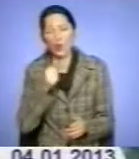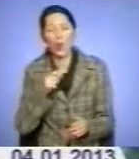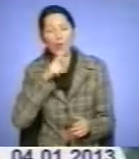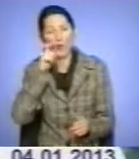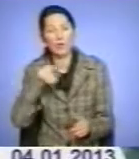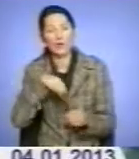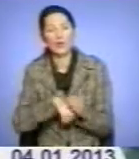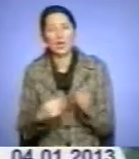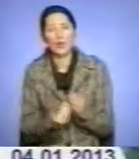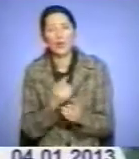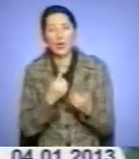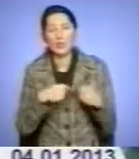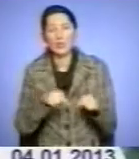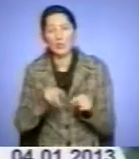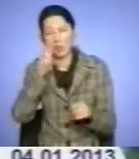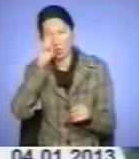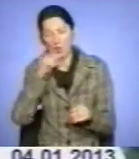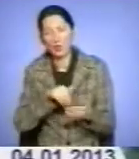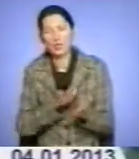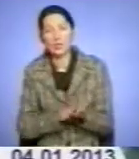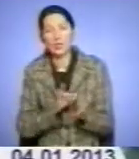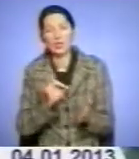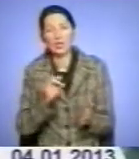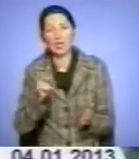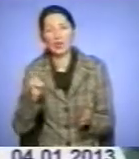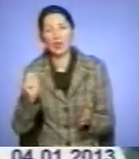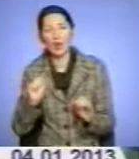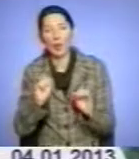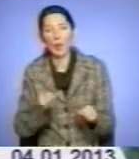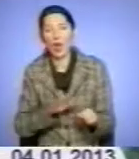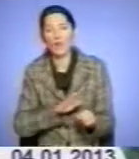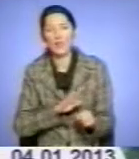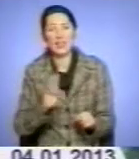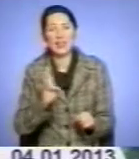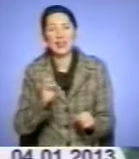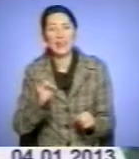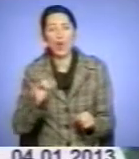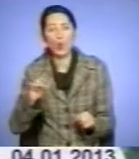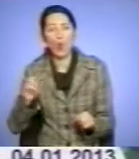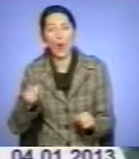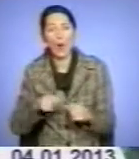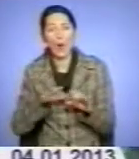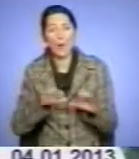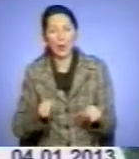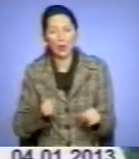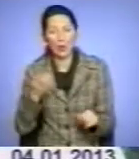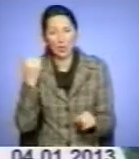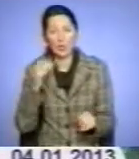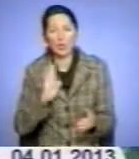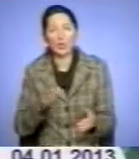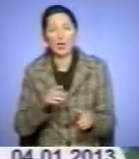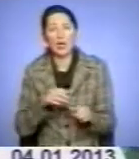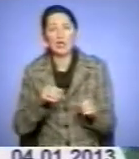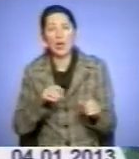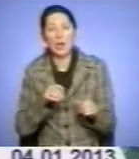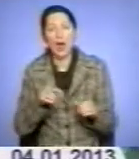нова система державної реєстрації речових прав на нерухоме майно. Раніше реєстрацію здійснювали Держземагентства, органи місцевого